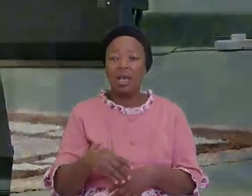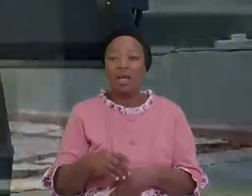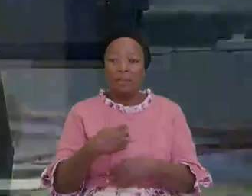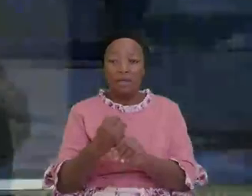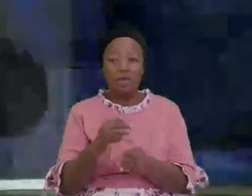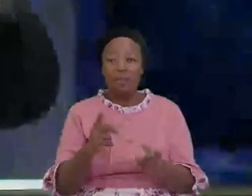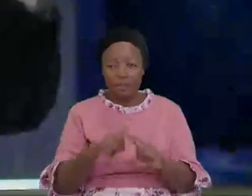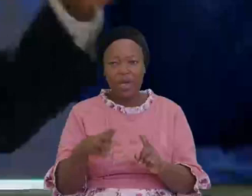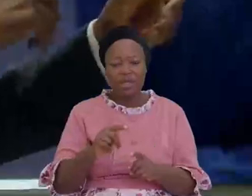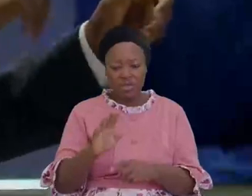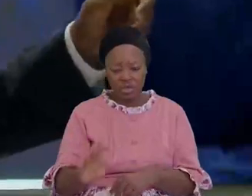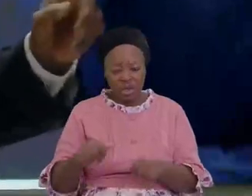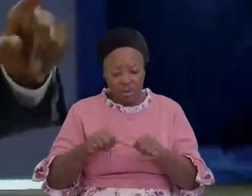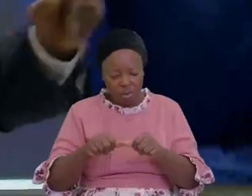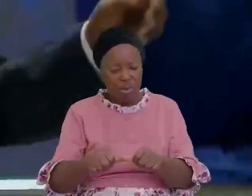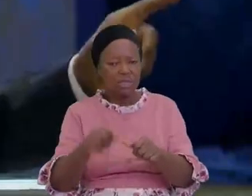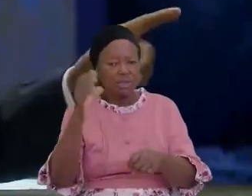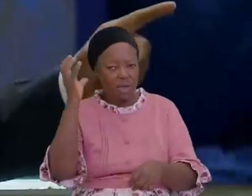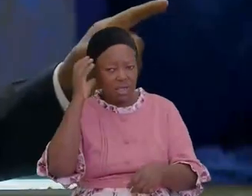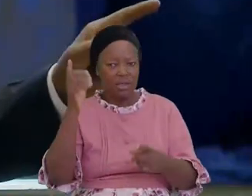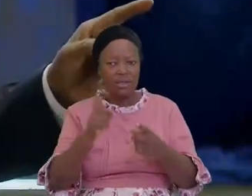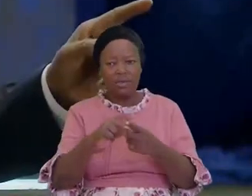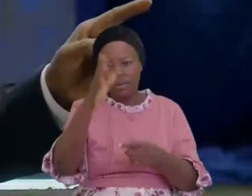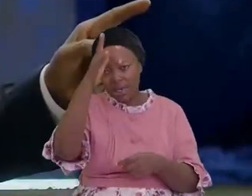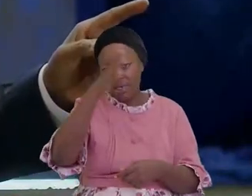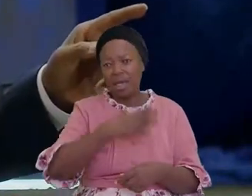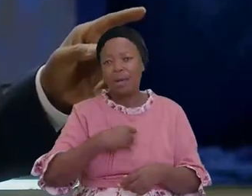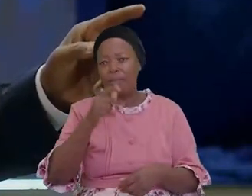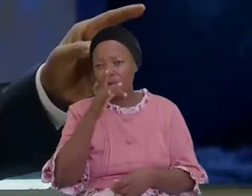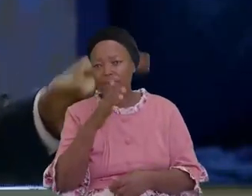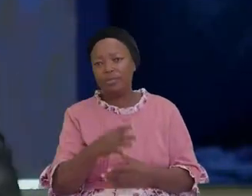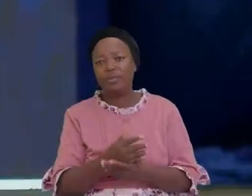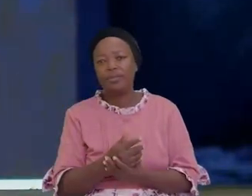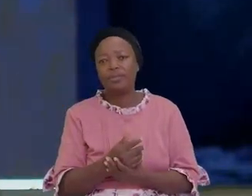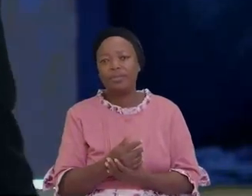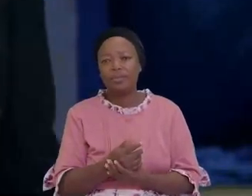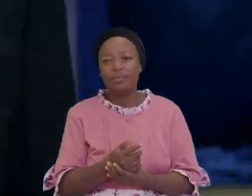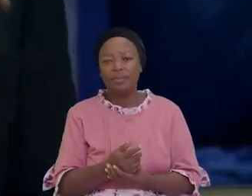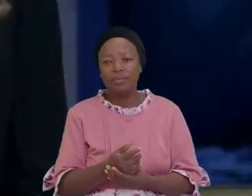Mais l'enfant continue à écouter à papa et à maman.